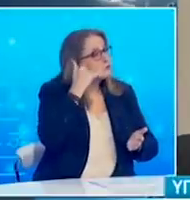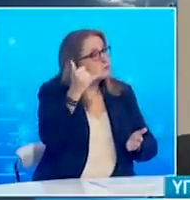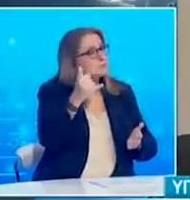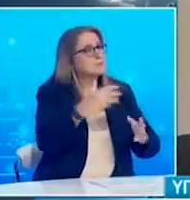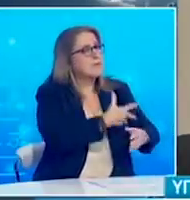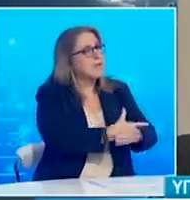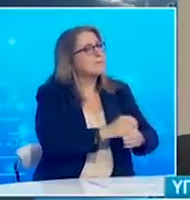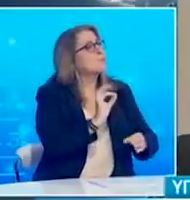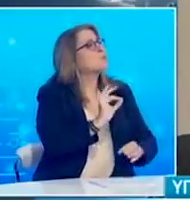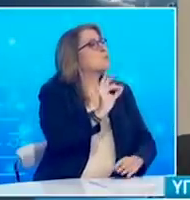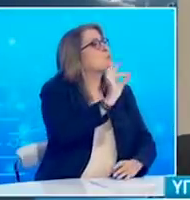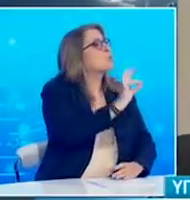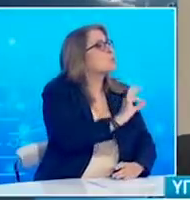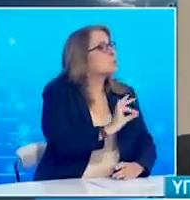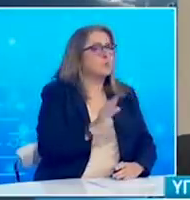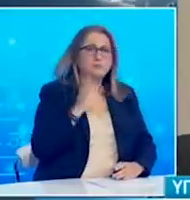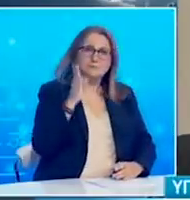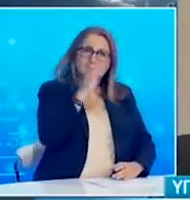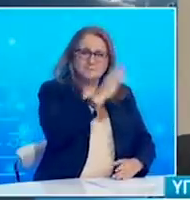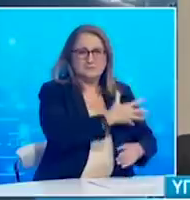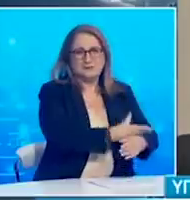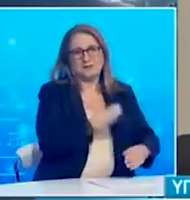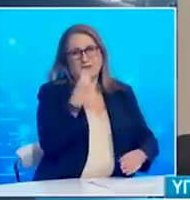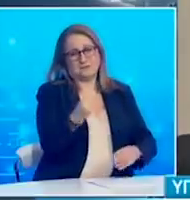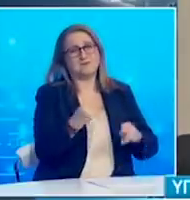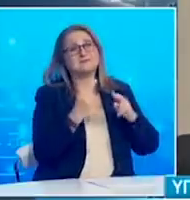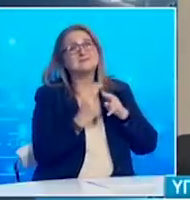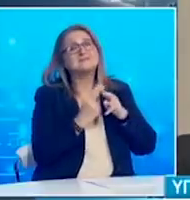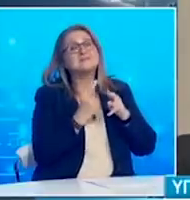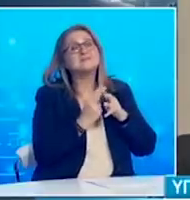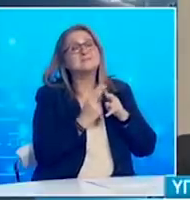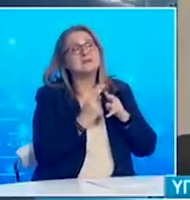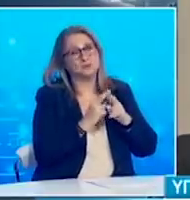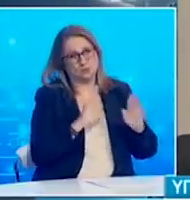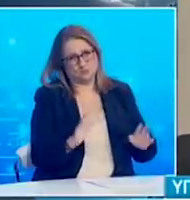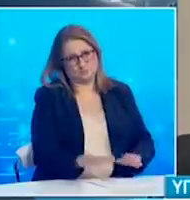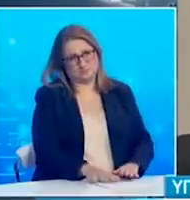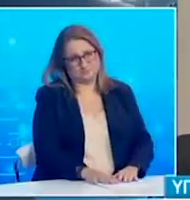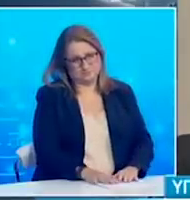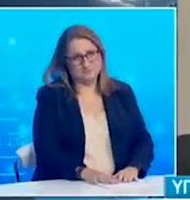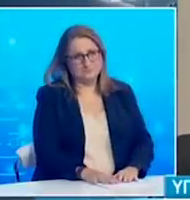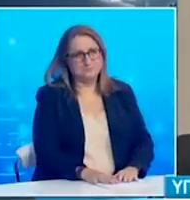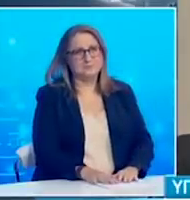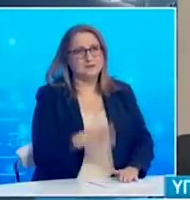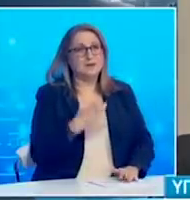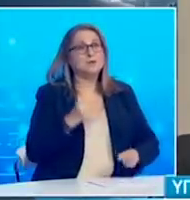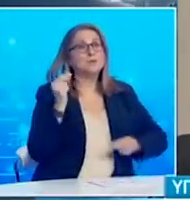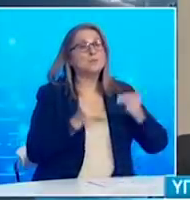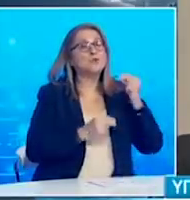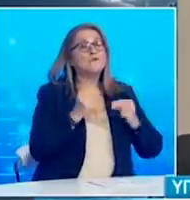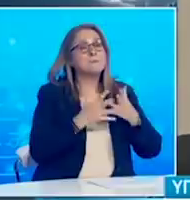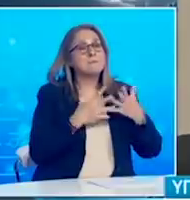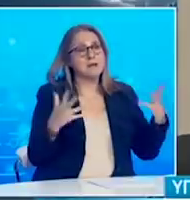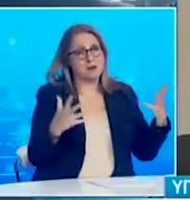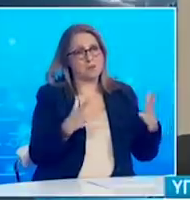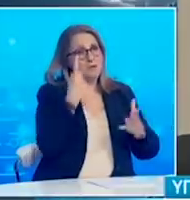για τις αιμοδοσίες οι οποίες αναπτύσσονται σε όλη τη χώρα. Είναι πολύ σημαντικό. Ναι, έχουμε πρόβλημα. Πρέπει